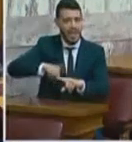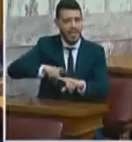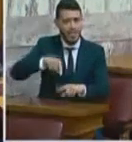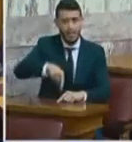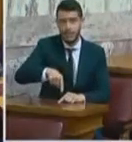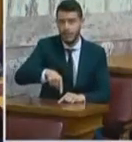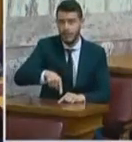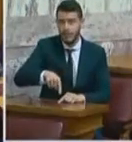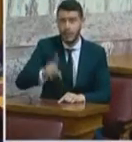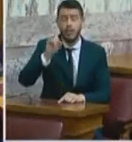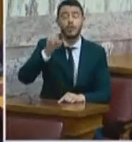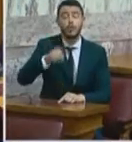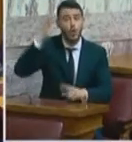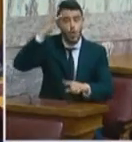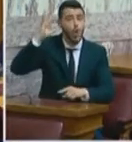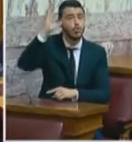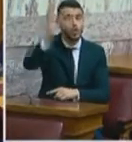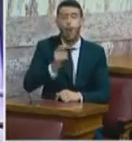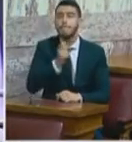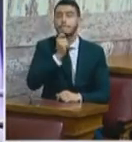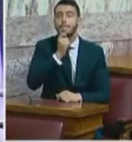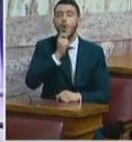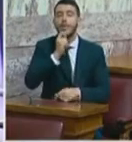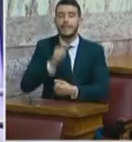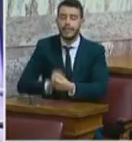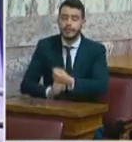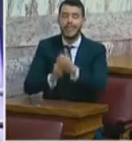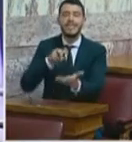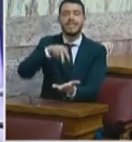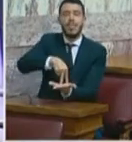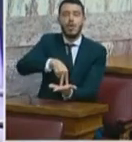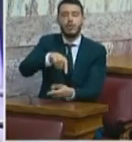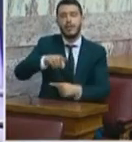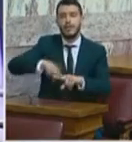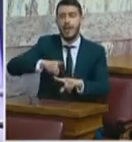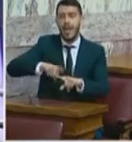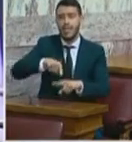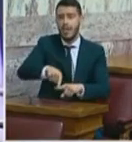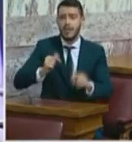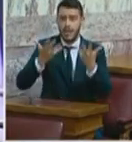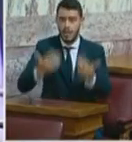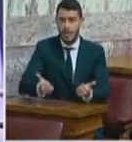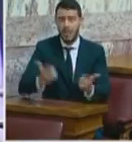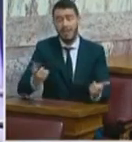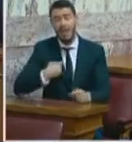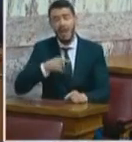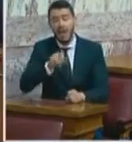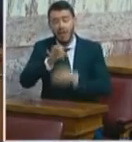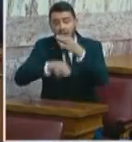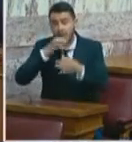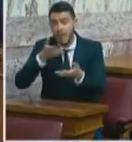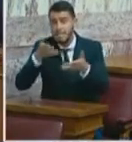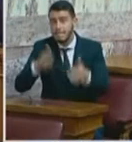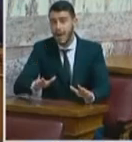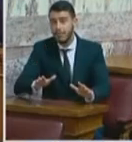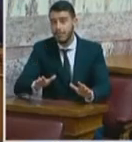όταν αποκατασταθεί η πολιτική σταθερότητα. Εάν αυτή τη δήλωση σήμερα έχετε την παρησία